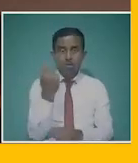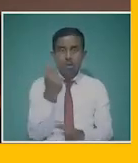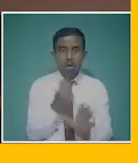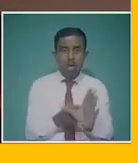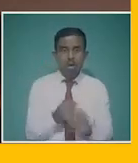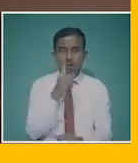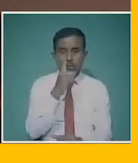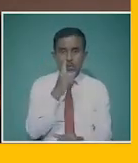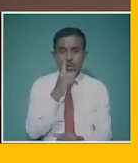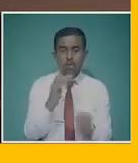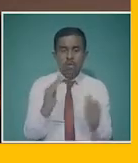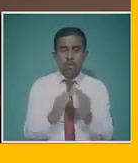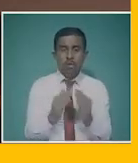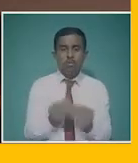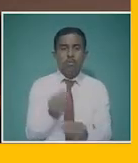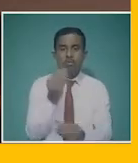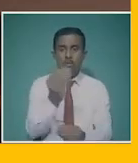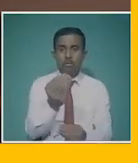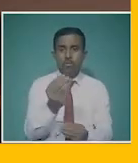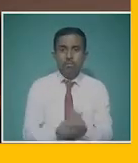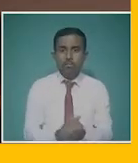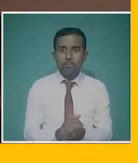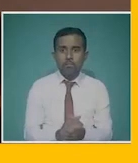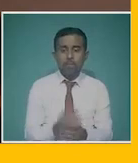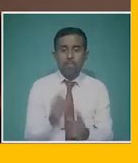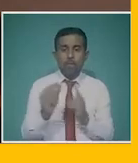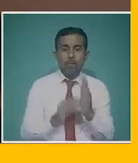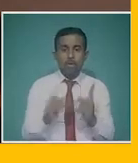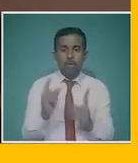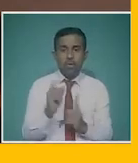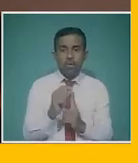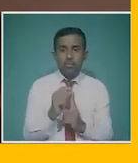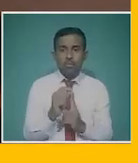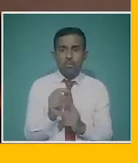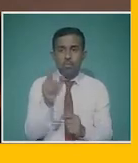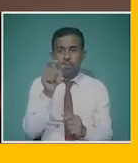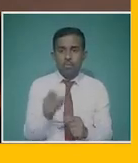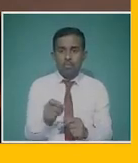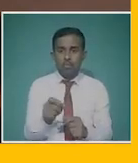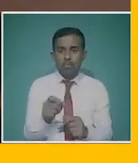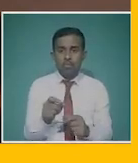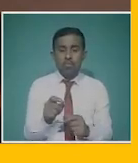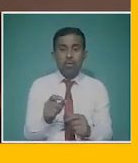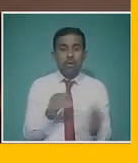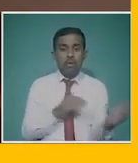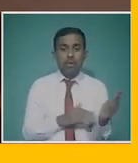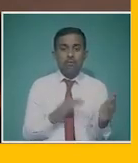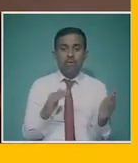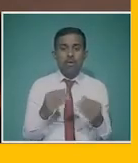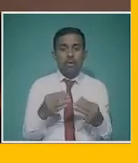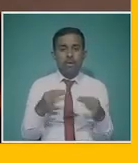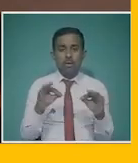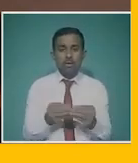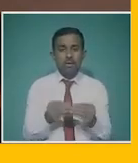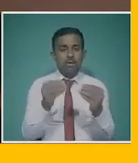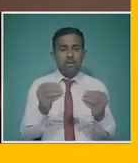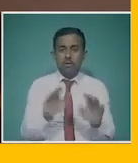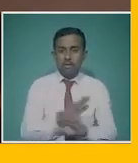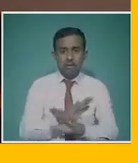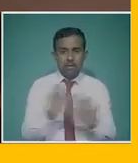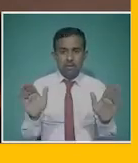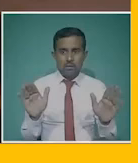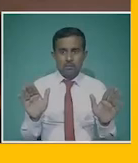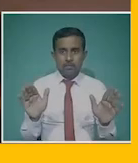බැලුවා. පහුගිය දවස්වල මේ මන්ත්‍රීතුමා ගිහින් තියෙනවා UDA එකට. ගිහින් අහලා තියෙනවා අපට ගියක් ගන්න බැරිද කියලා. එතන හිටපු